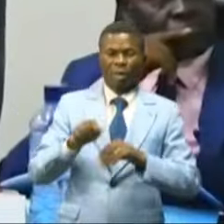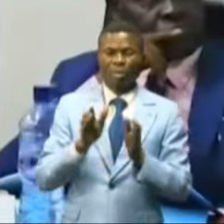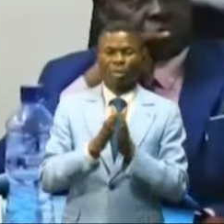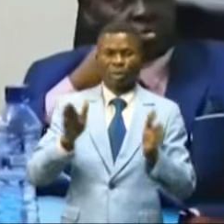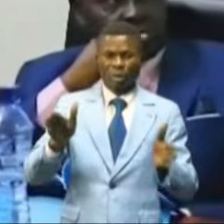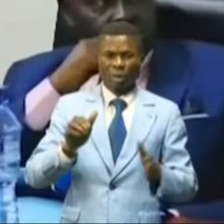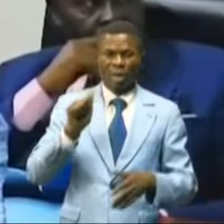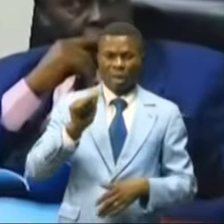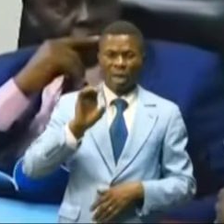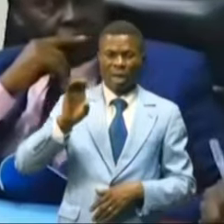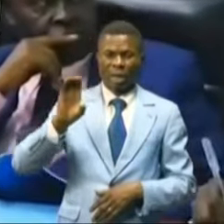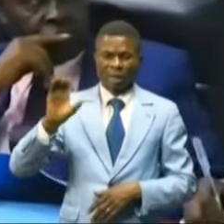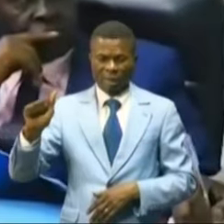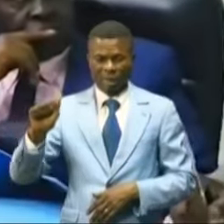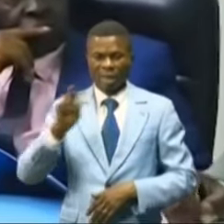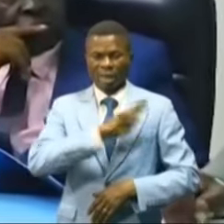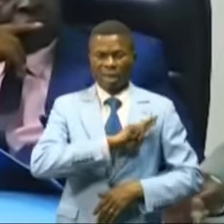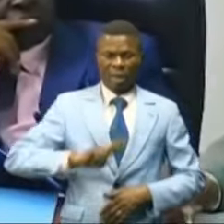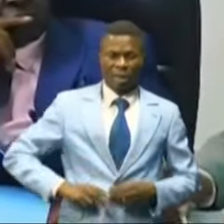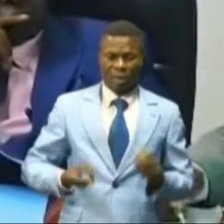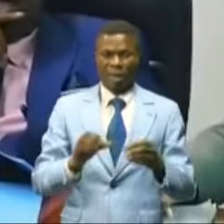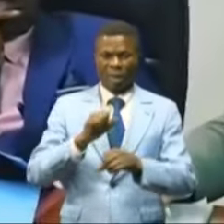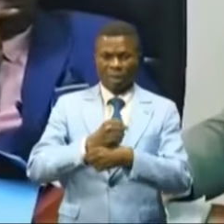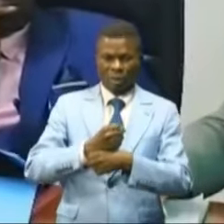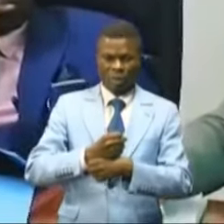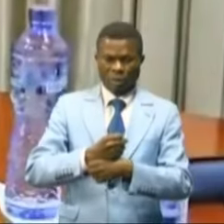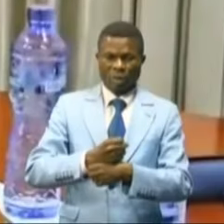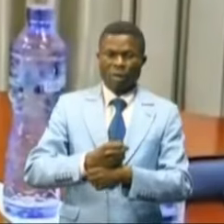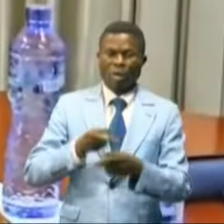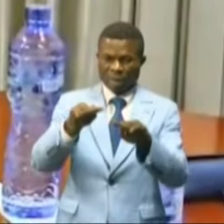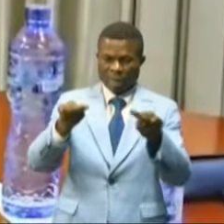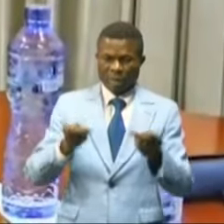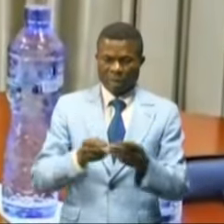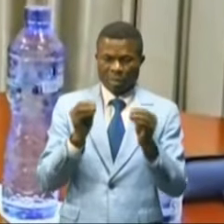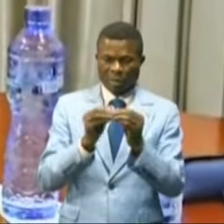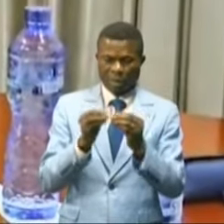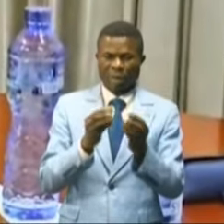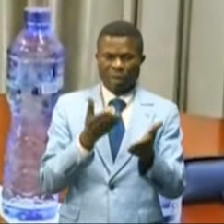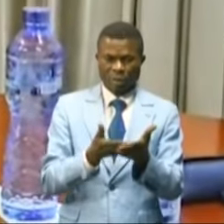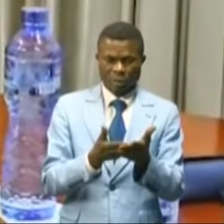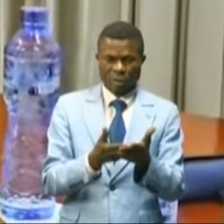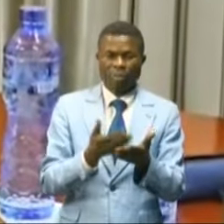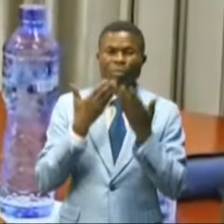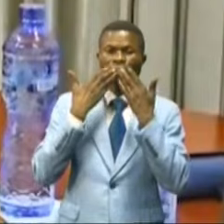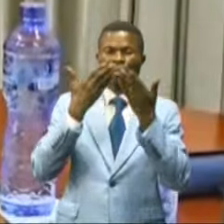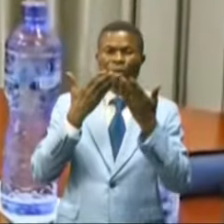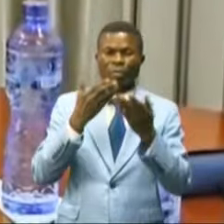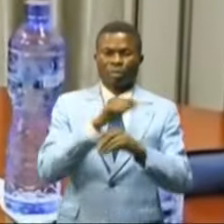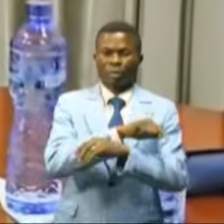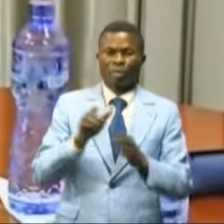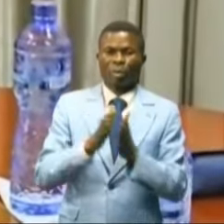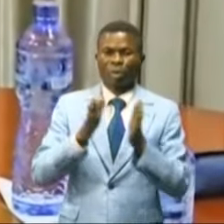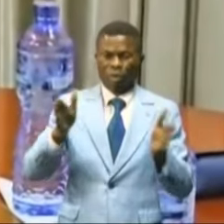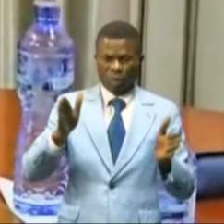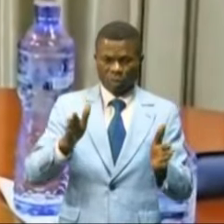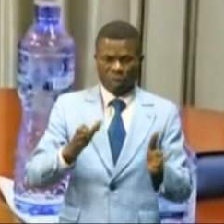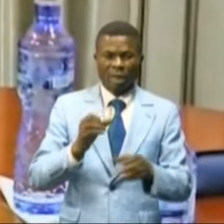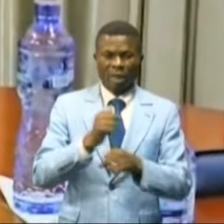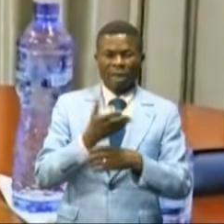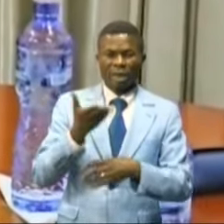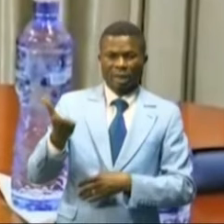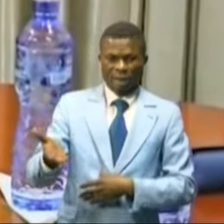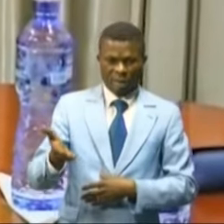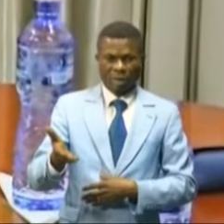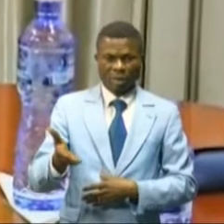de l'AAC-RDC pour la création de ces cadres de concertation. Je remercie la direction générale pour la mise en place de ces